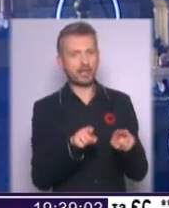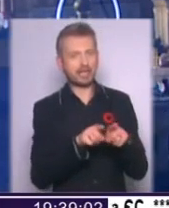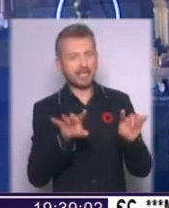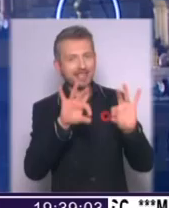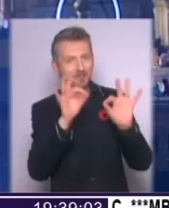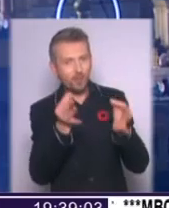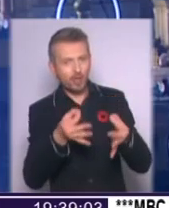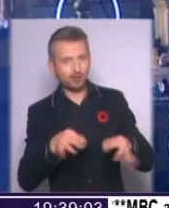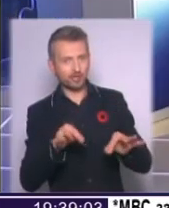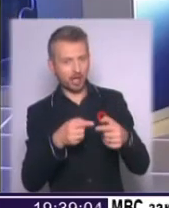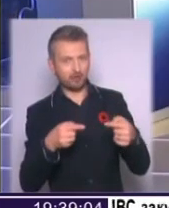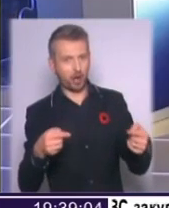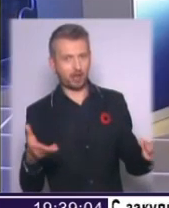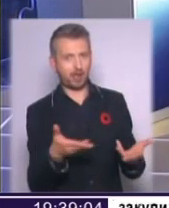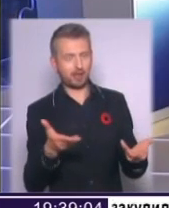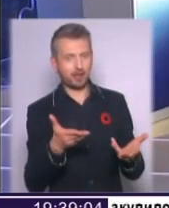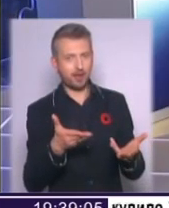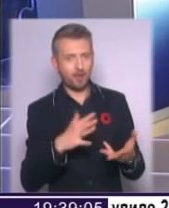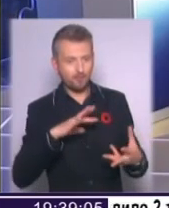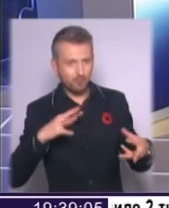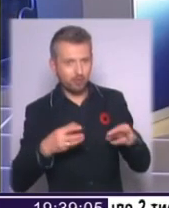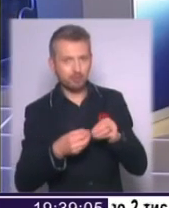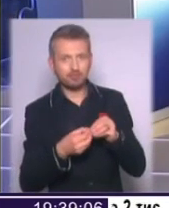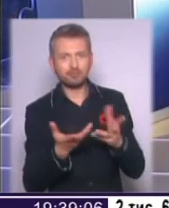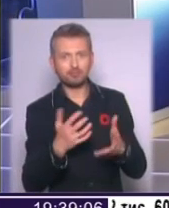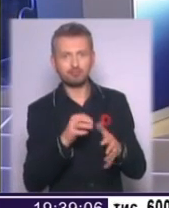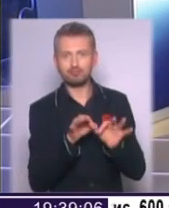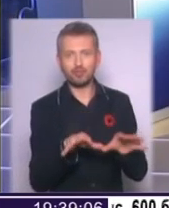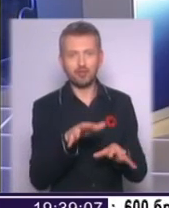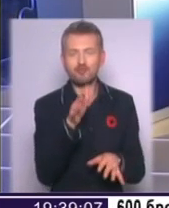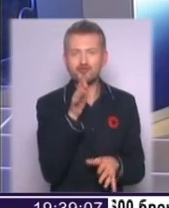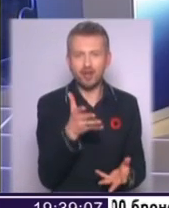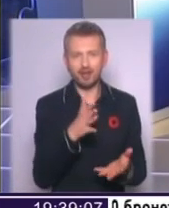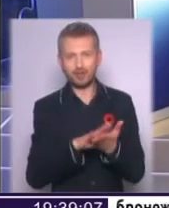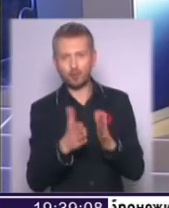символічних речах, яке породжується часом, обставинами,